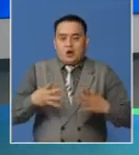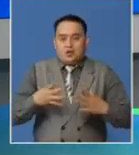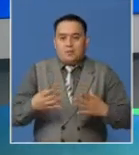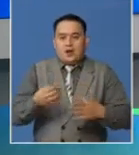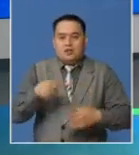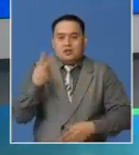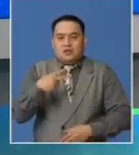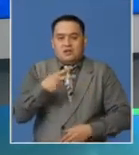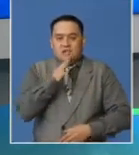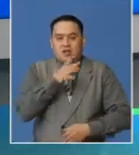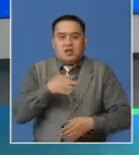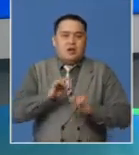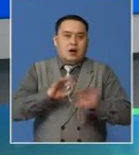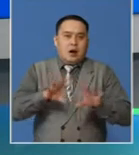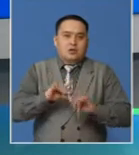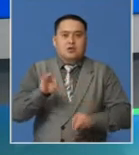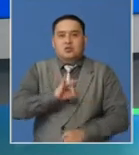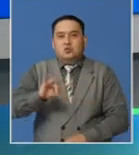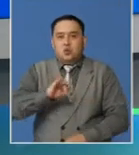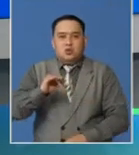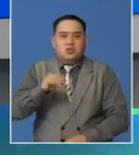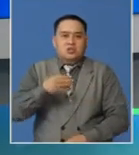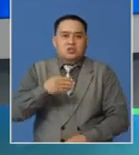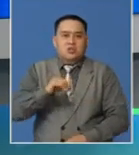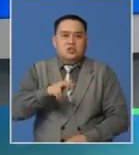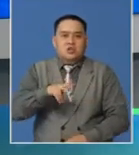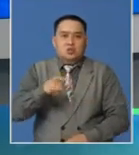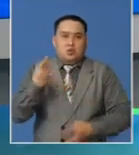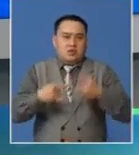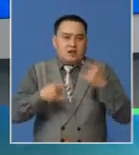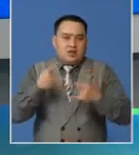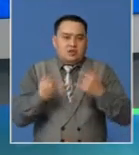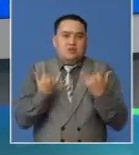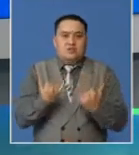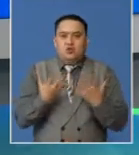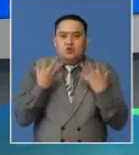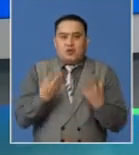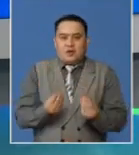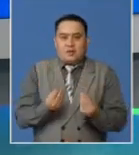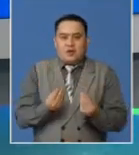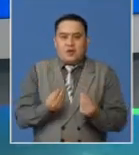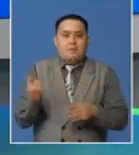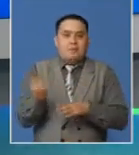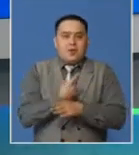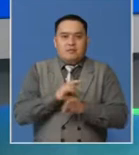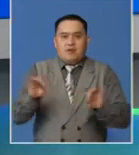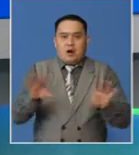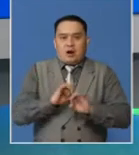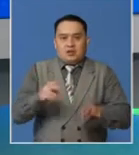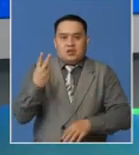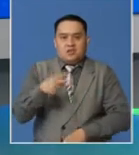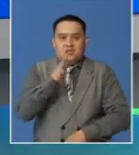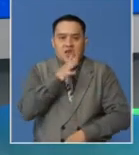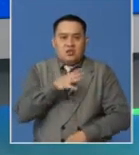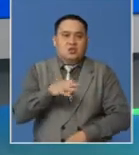телевидения мы в цикле новостей расскажем про историю ЖТСУ от истоков становления до сегодняшнего дня. Итак, в первом сюжете рассказывается,